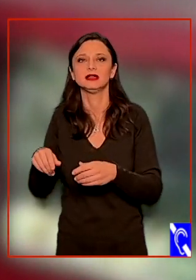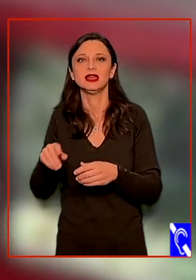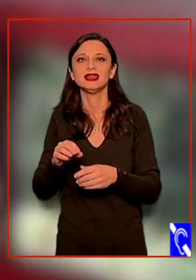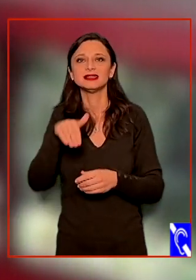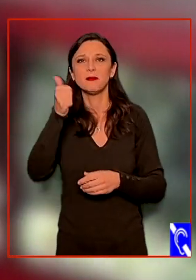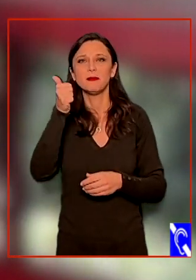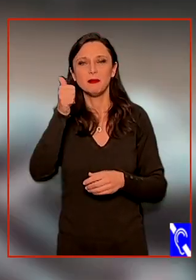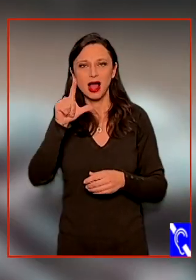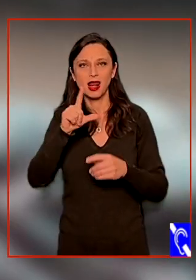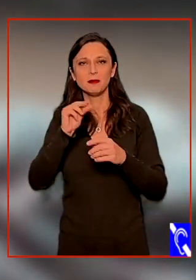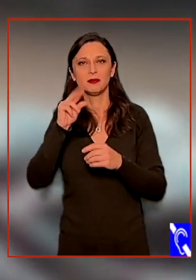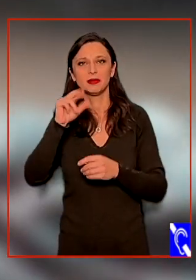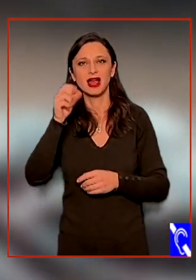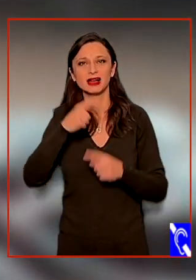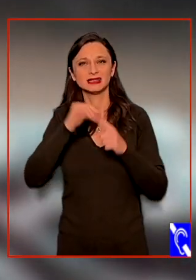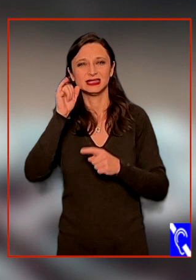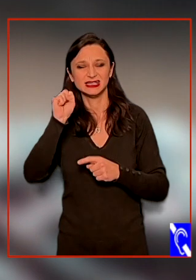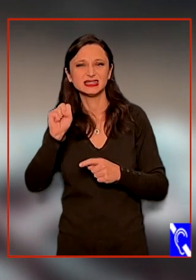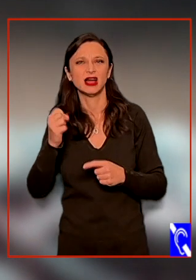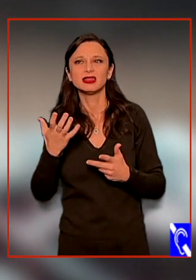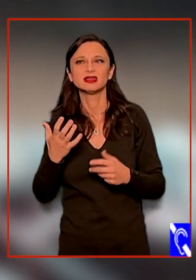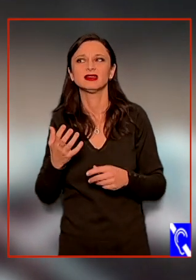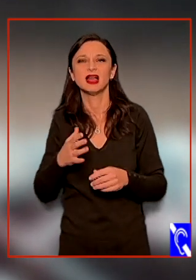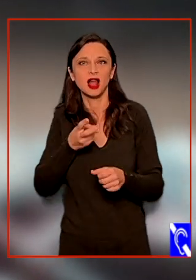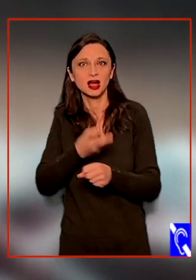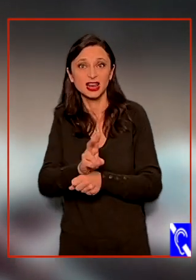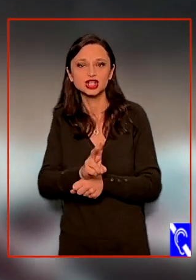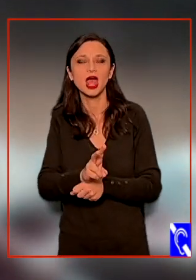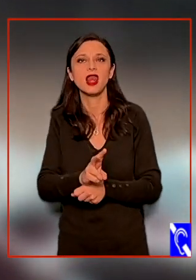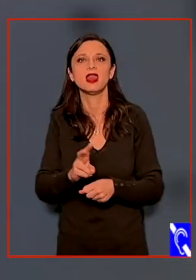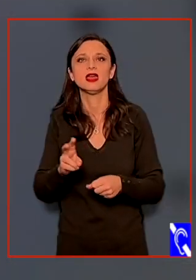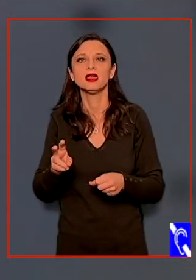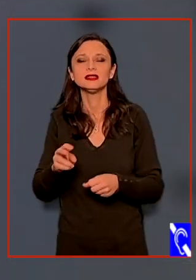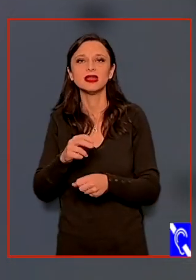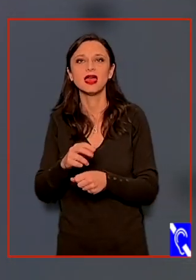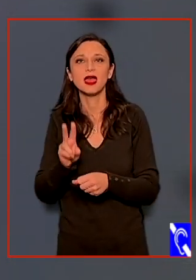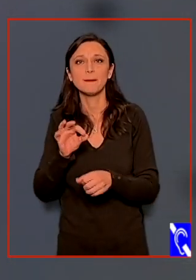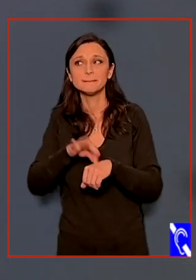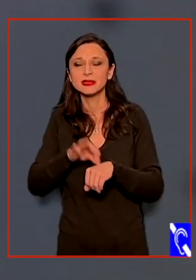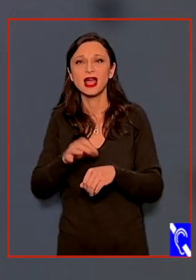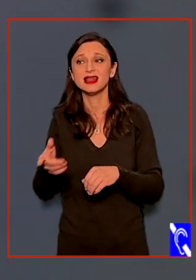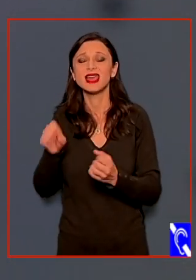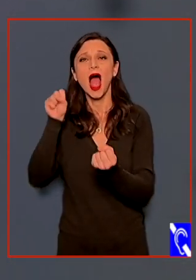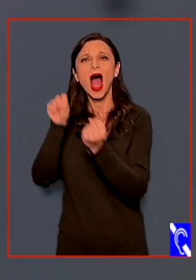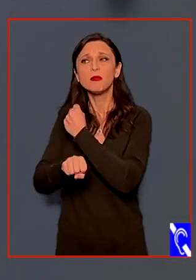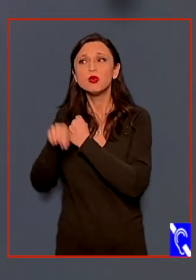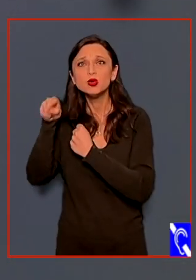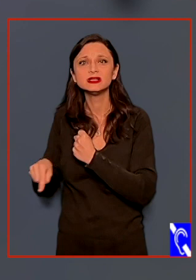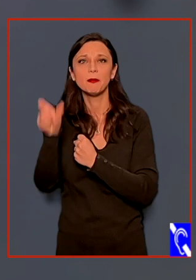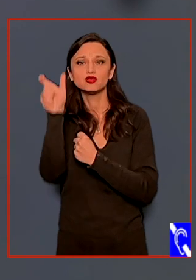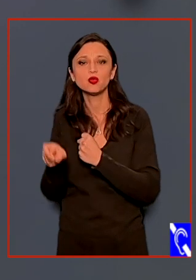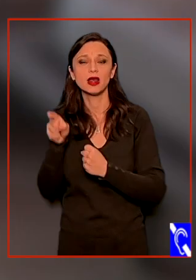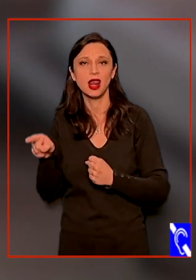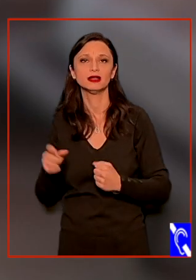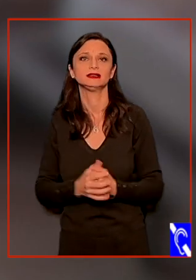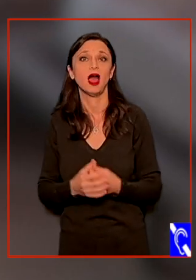un malpraxis în asistență socială și nu-și pune nimeni problema asupra acestui malpraxis. Este un abuz la adresa acestor